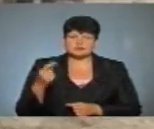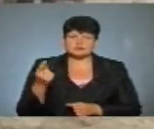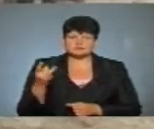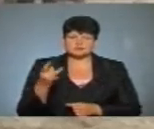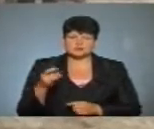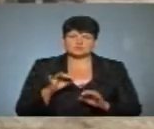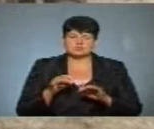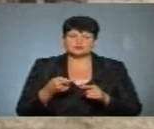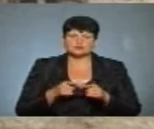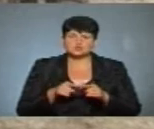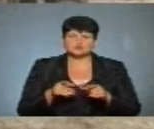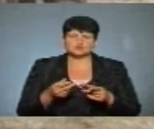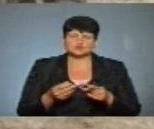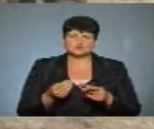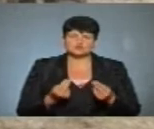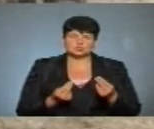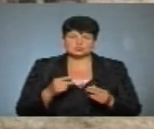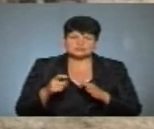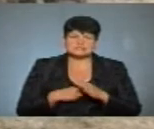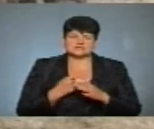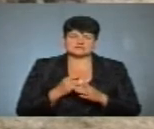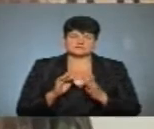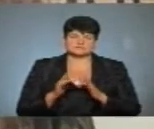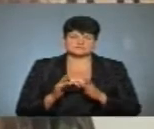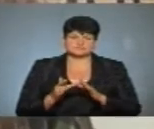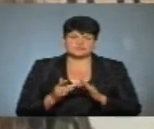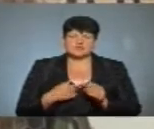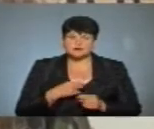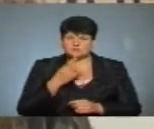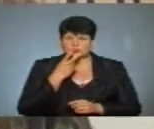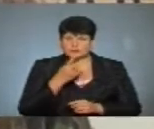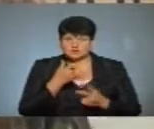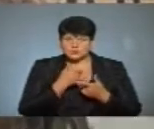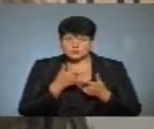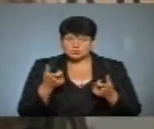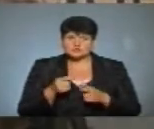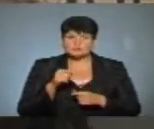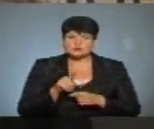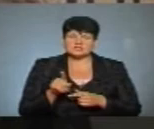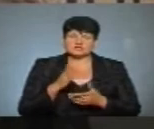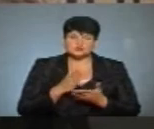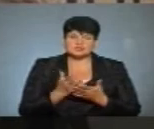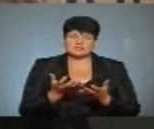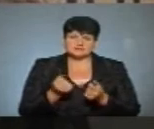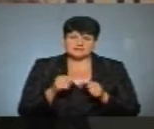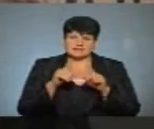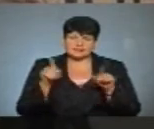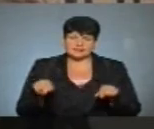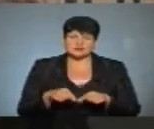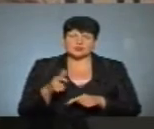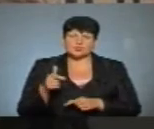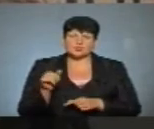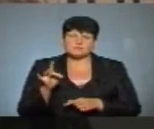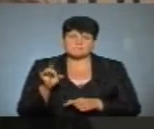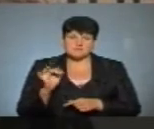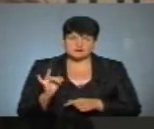Розповідає, про цю гру дізналась в соцмережах. Я побачила оголошення про те, що йде набір анкета «Гурби». Це